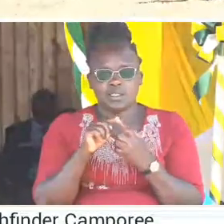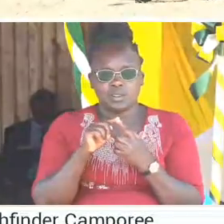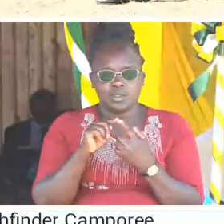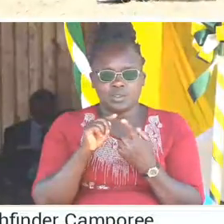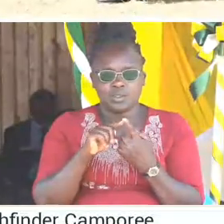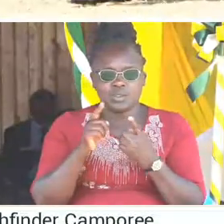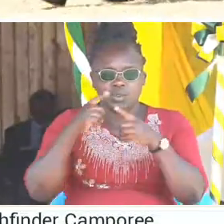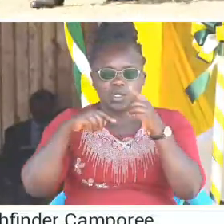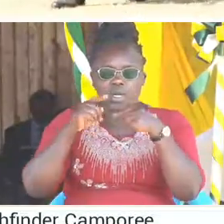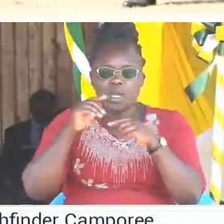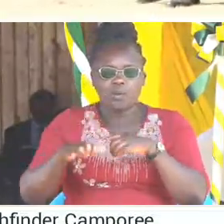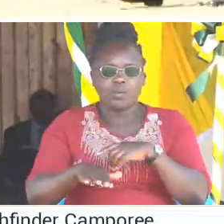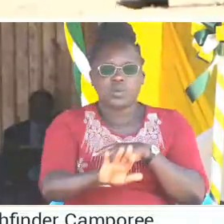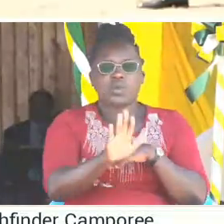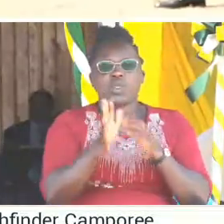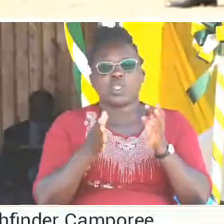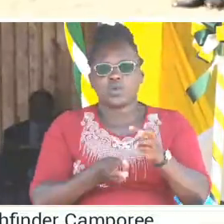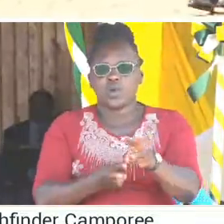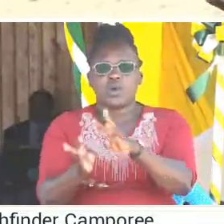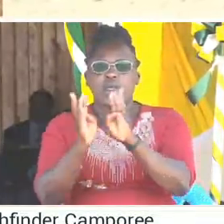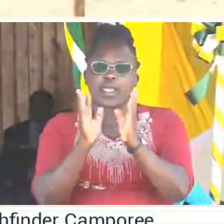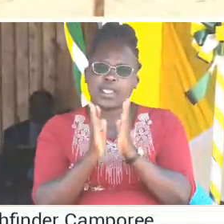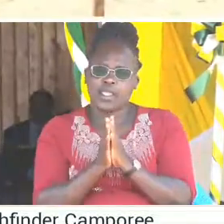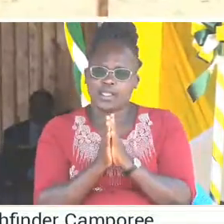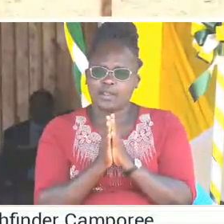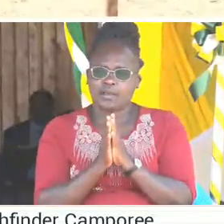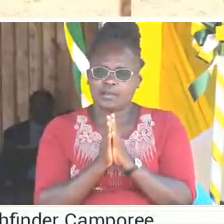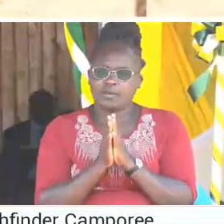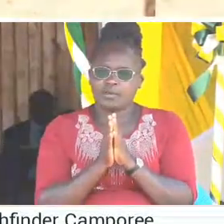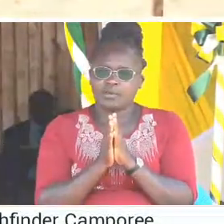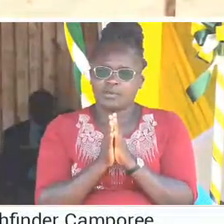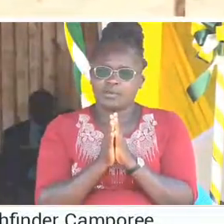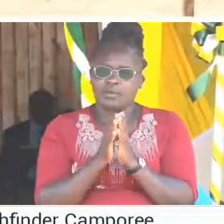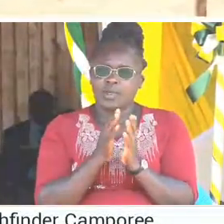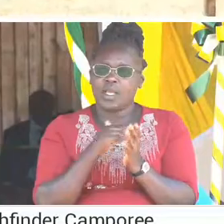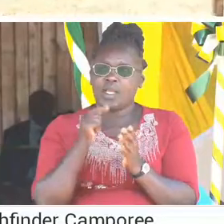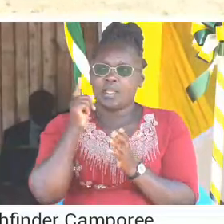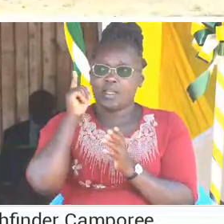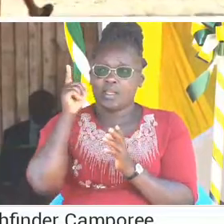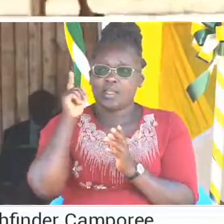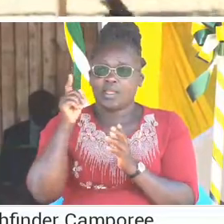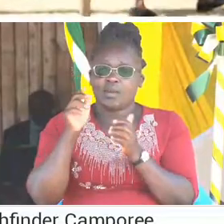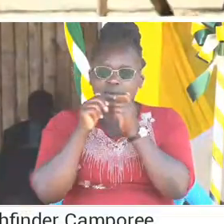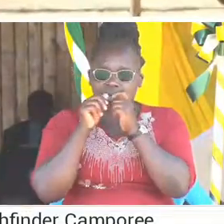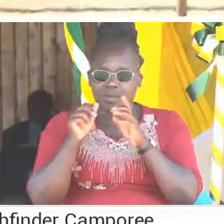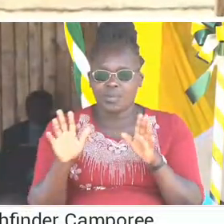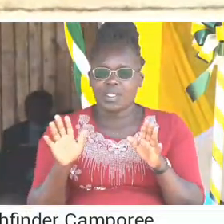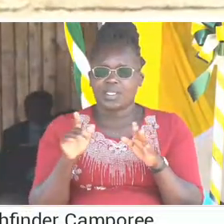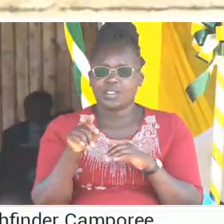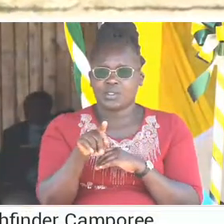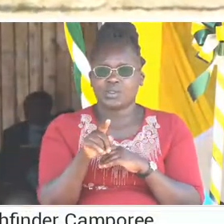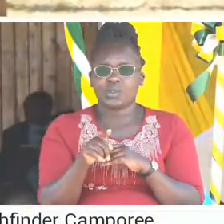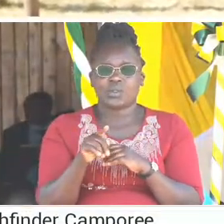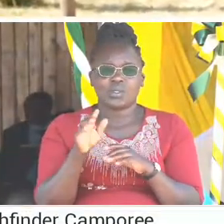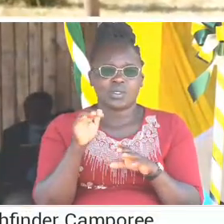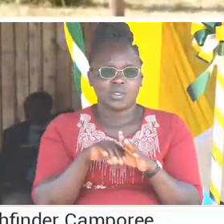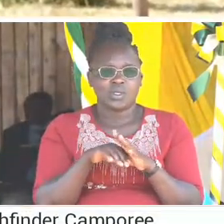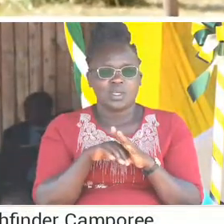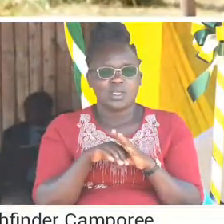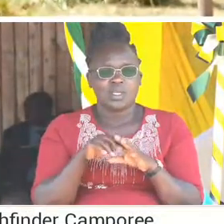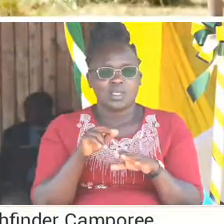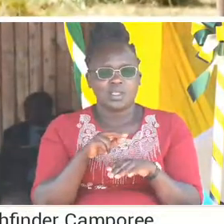yote utakayotia mkono wako. Ziko baraka zako. Naye atakubariki katika inji ya kupayo Bwana Mungu wako. Unapambana kwenye